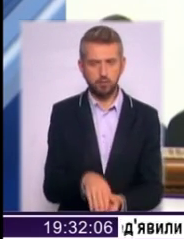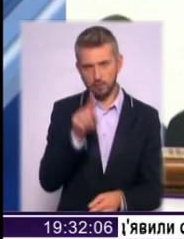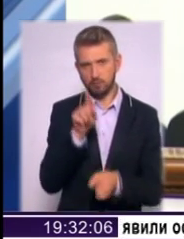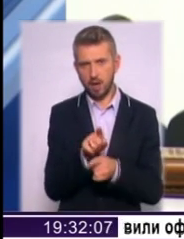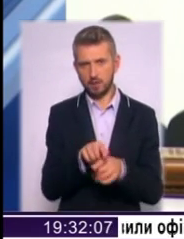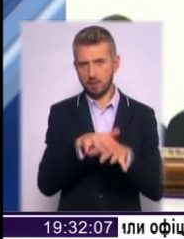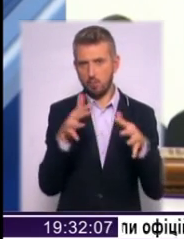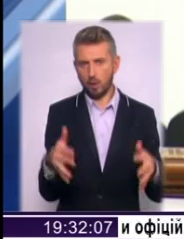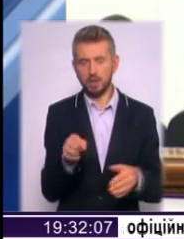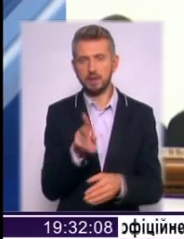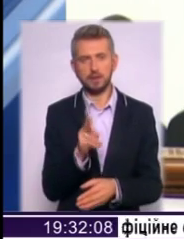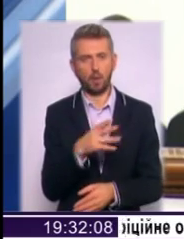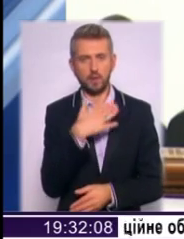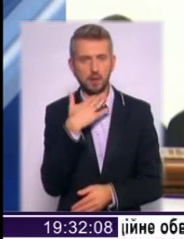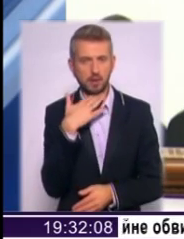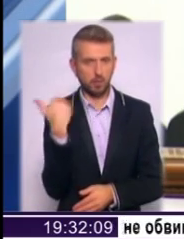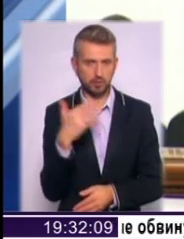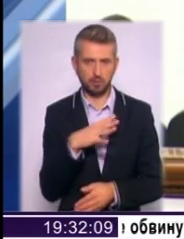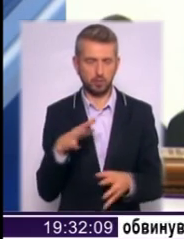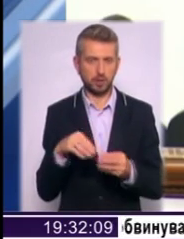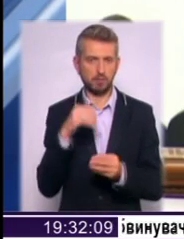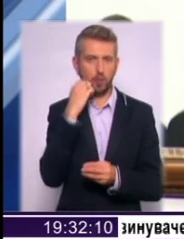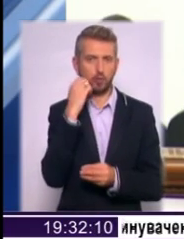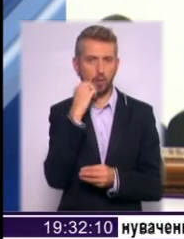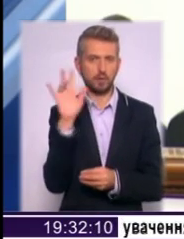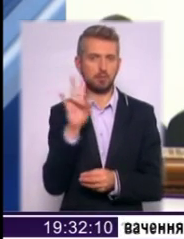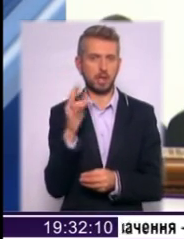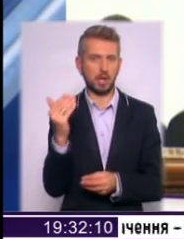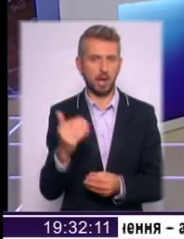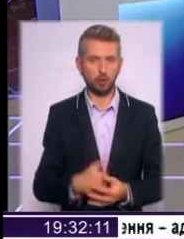тих, хто не хоче бути з московським патріархатом.